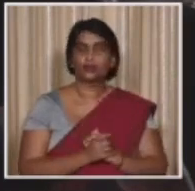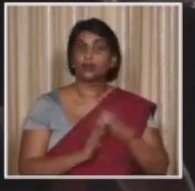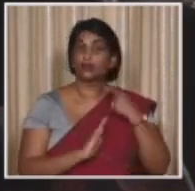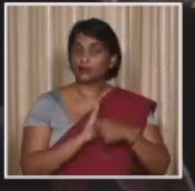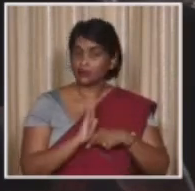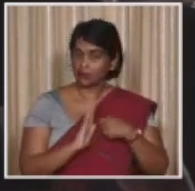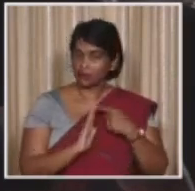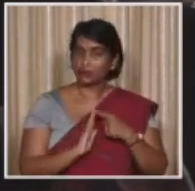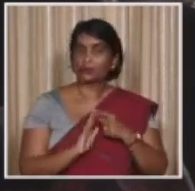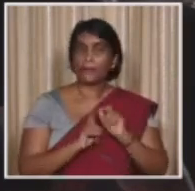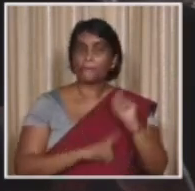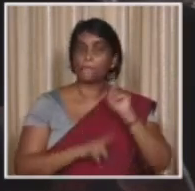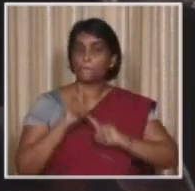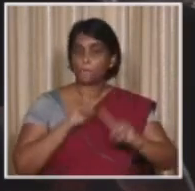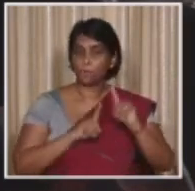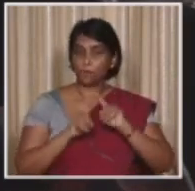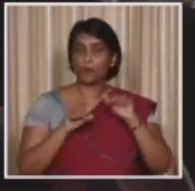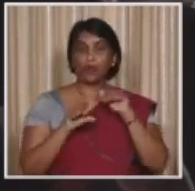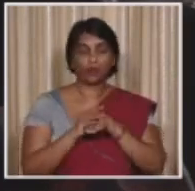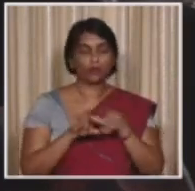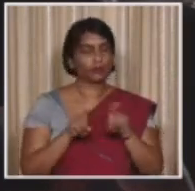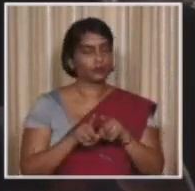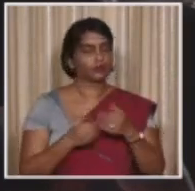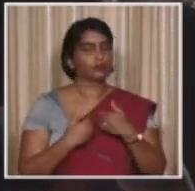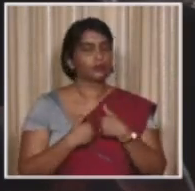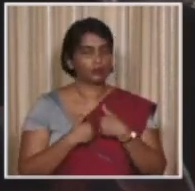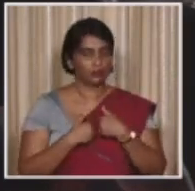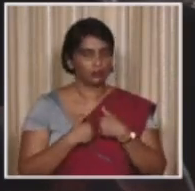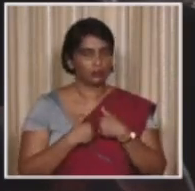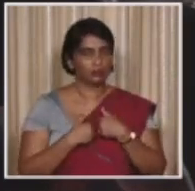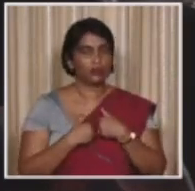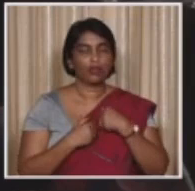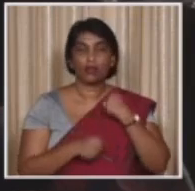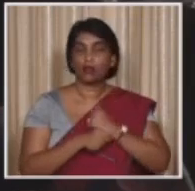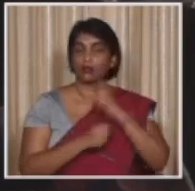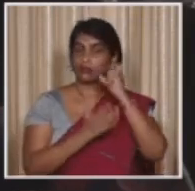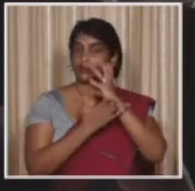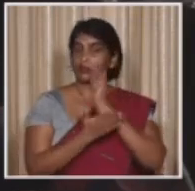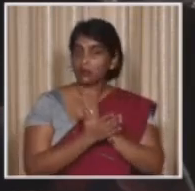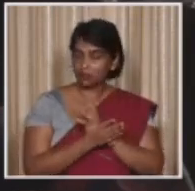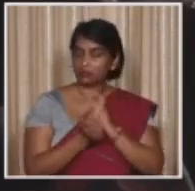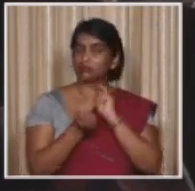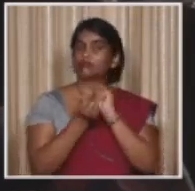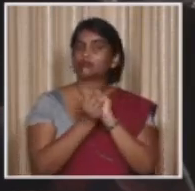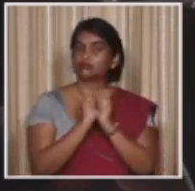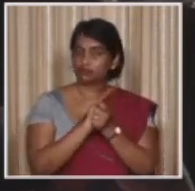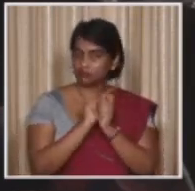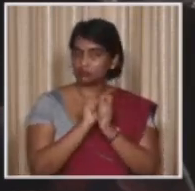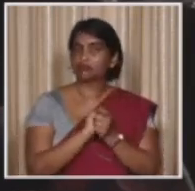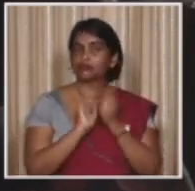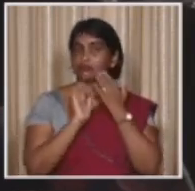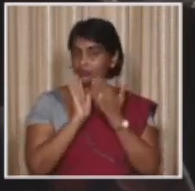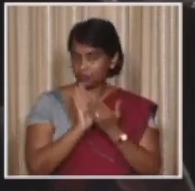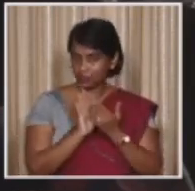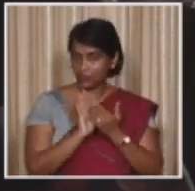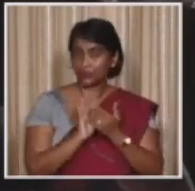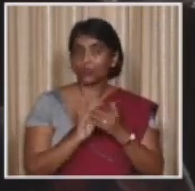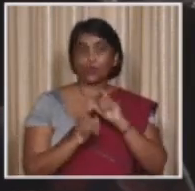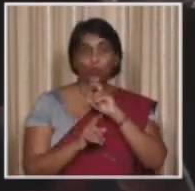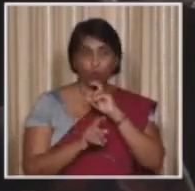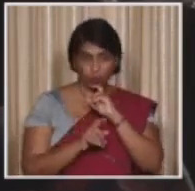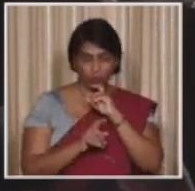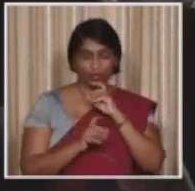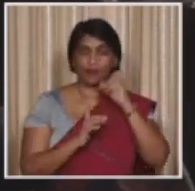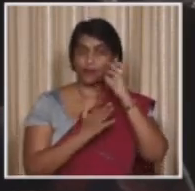රටේ පාර්ලිමේන්තුව හැටියට අපි තමයි ආණ්ඩු ක්‍රම ව්‍යවස්ථාව සංශෝධන ඉදිරිපත් කරේ.